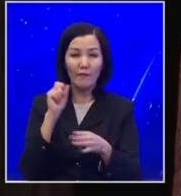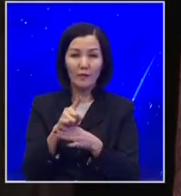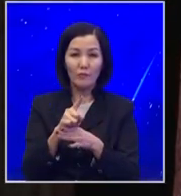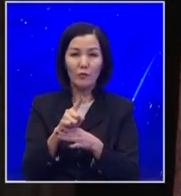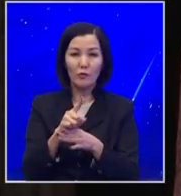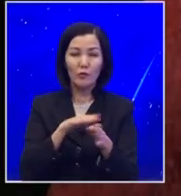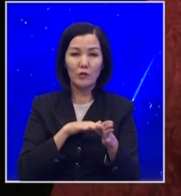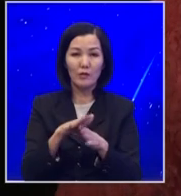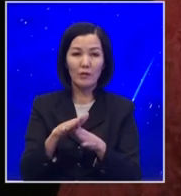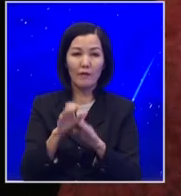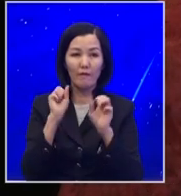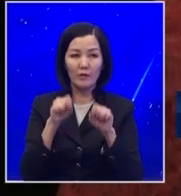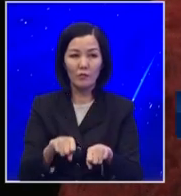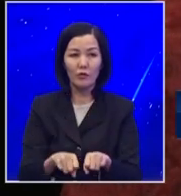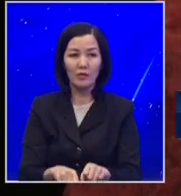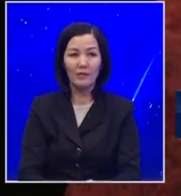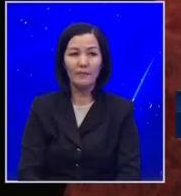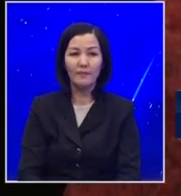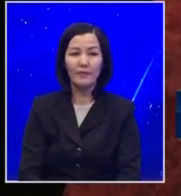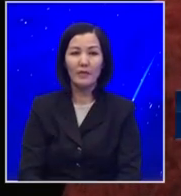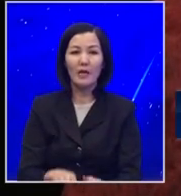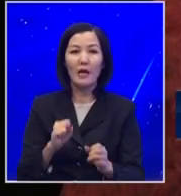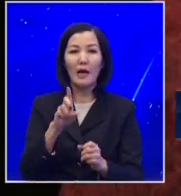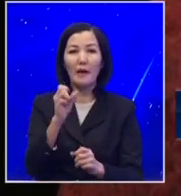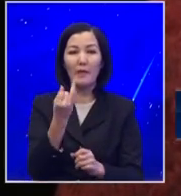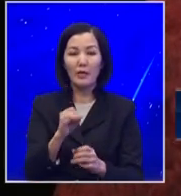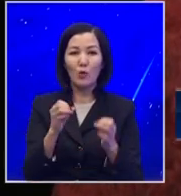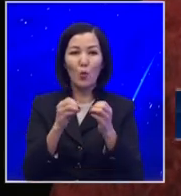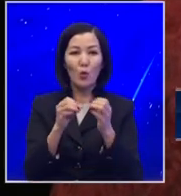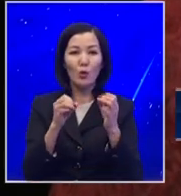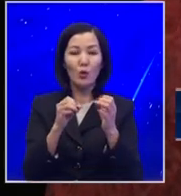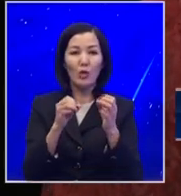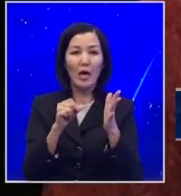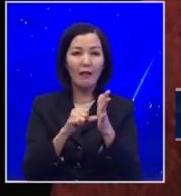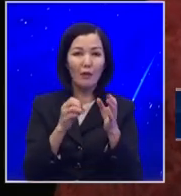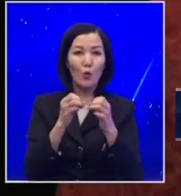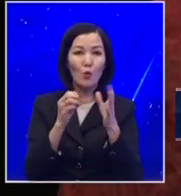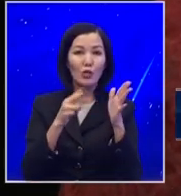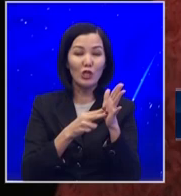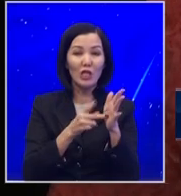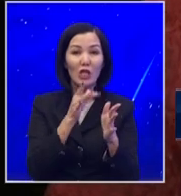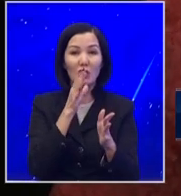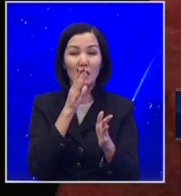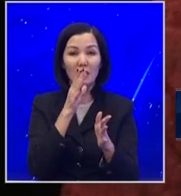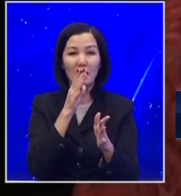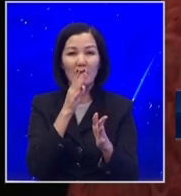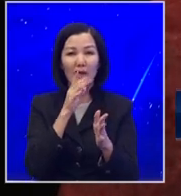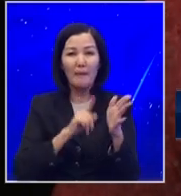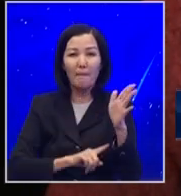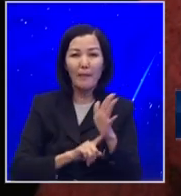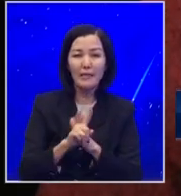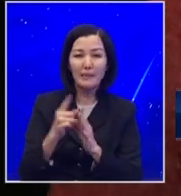деп біледі. Енді Абайдың бұл 16-17 жасар кезі, алғашқы махаббаты енді ғана қаладан